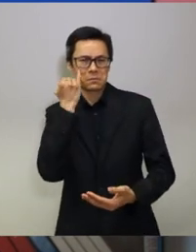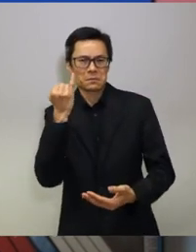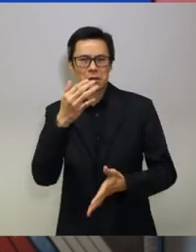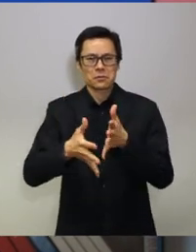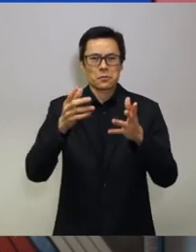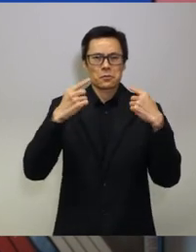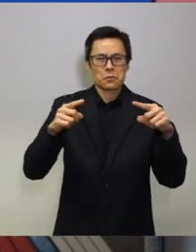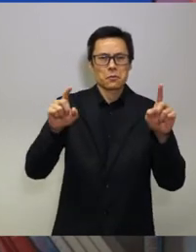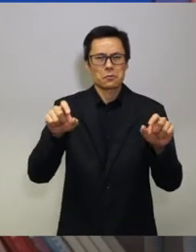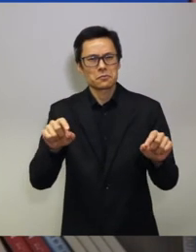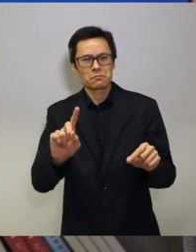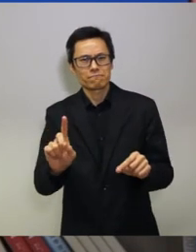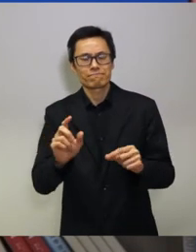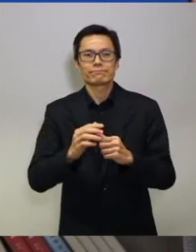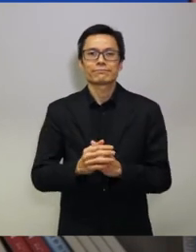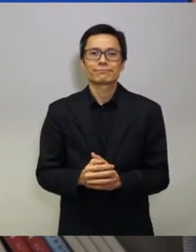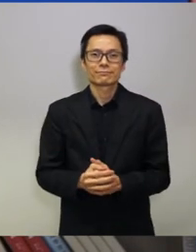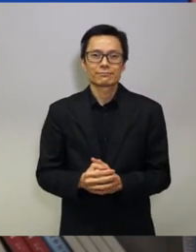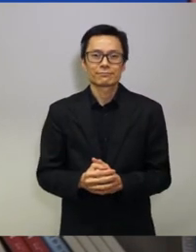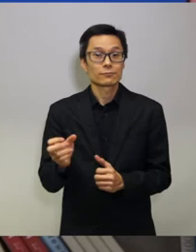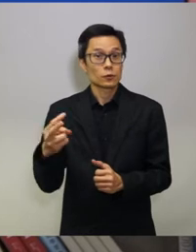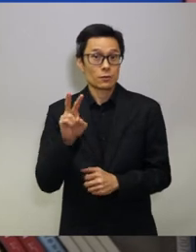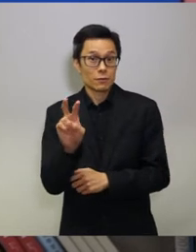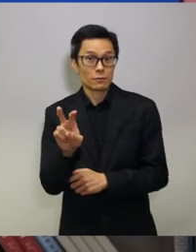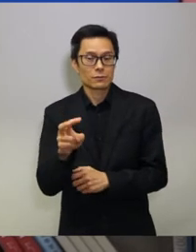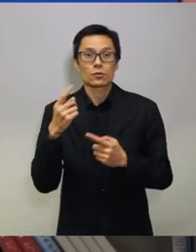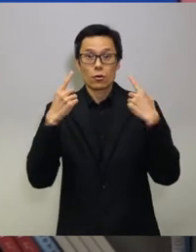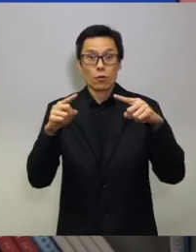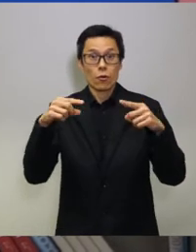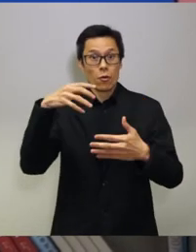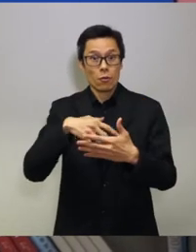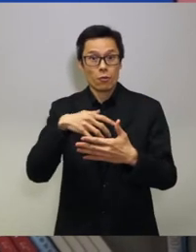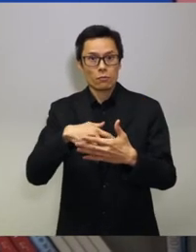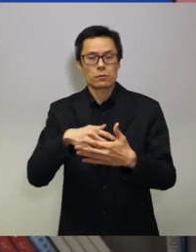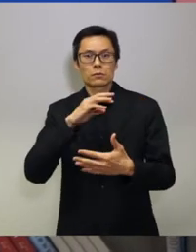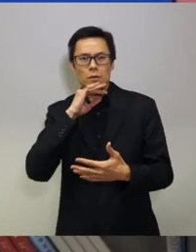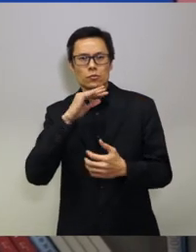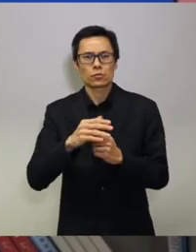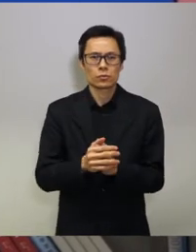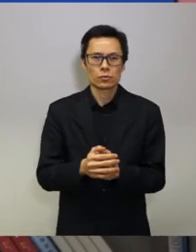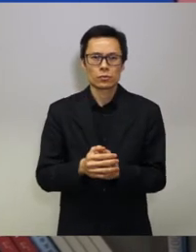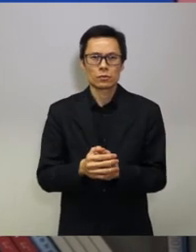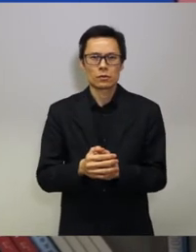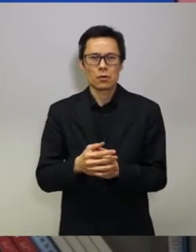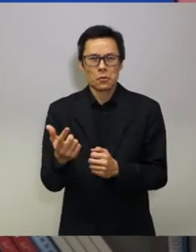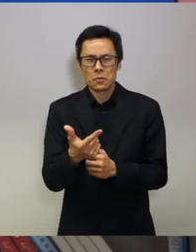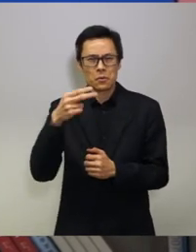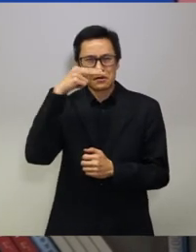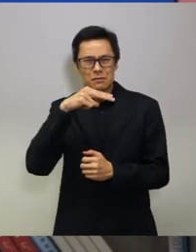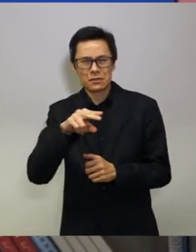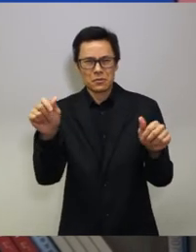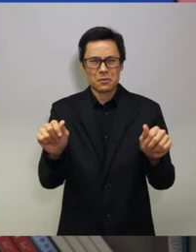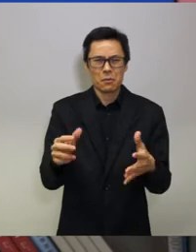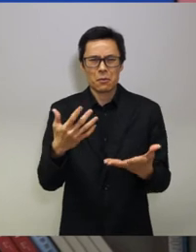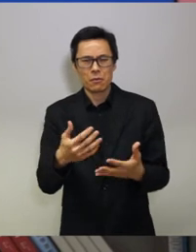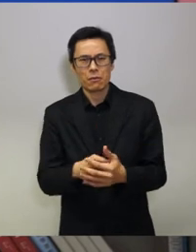嗰首歌嘅內容噶啦。同時咧，亦都要留意翻嗰首歌嘅內容啦。如果嗰首歌嘅內容咧係太過抽象嘅話咧，其